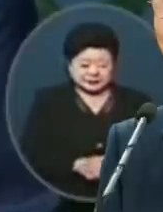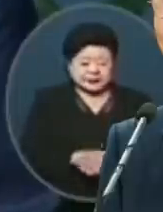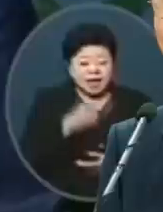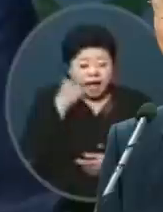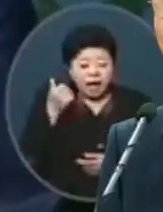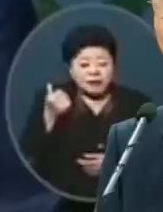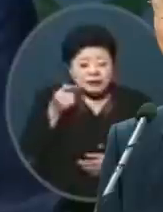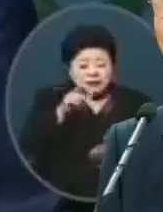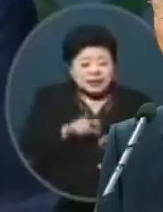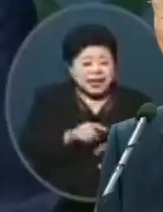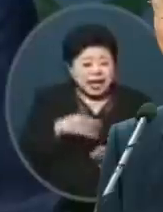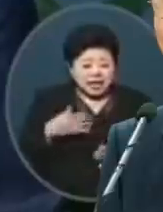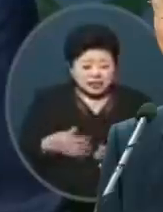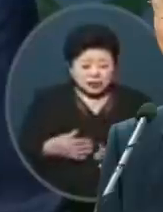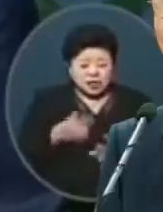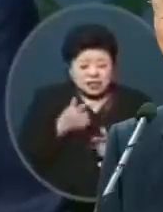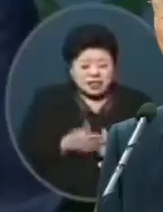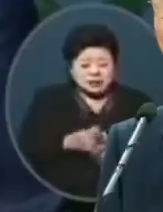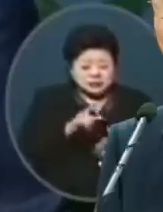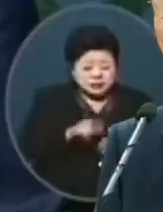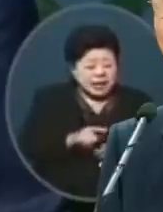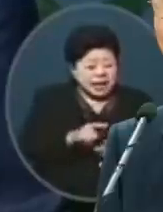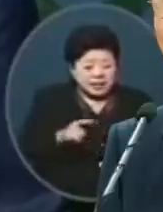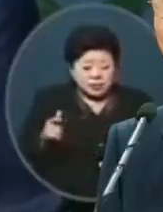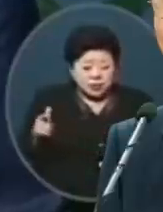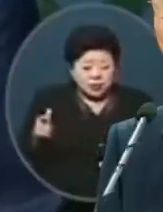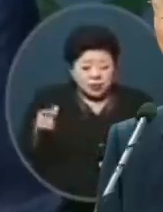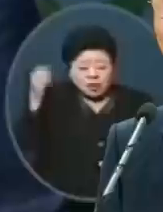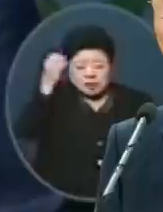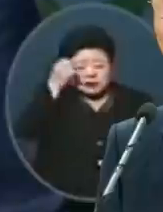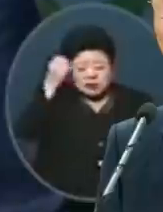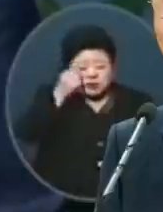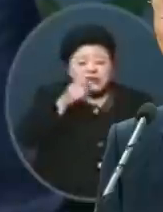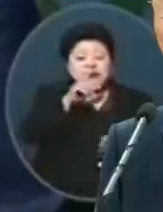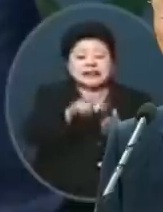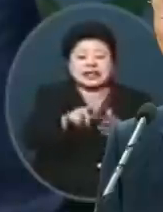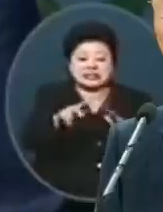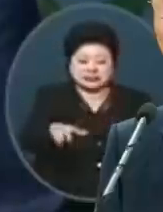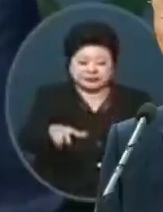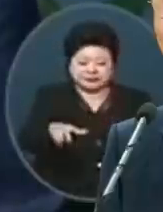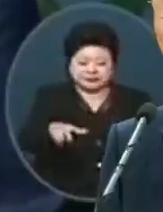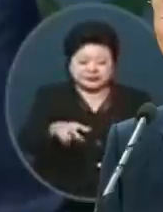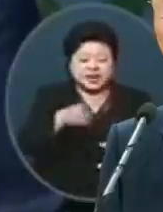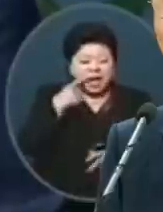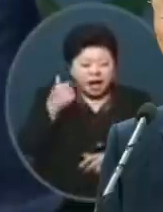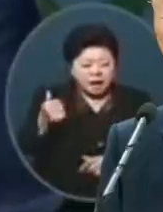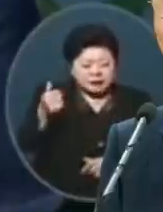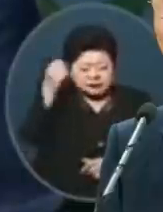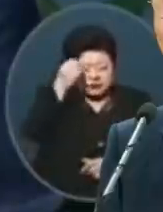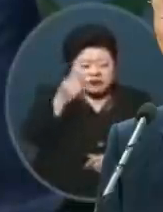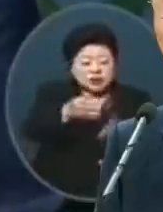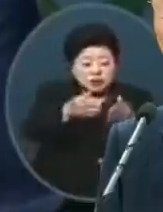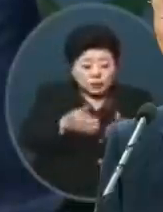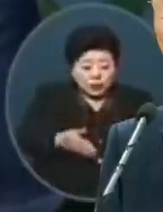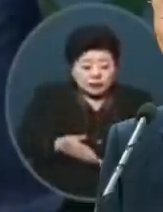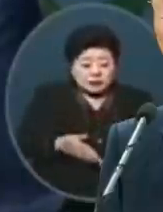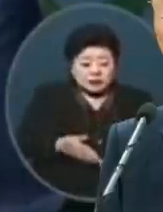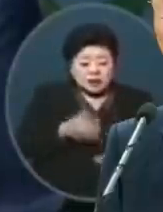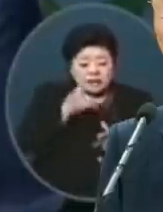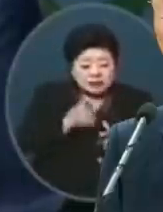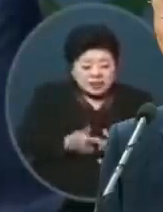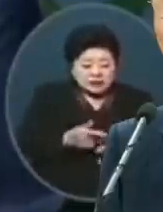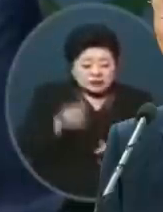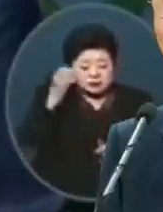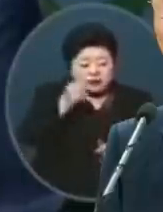아버지 시대가 아니고 예수님 시대가 아니고 성령님의 시대인 것이므로 아버지도 성령을 통해서